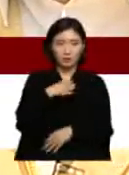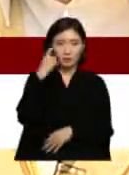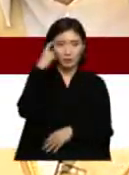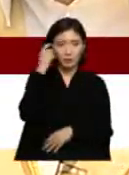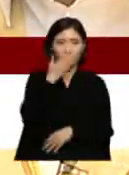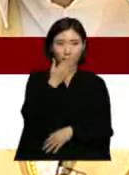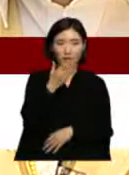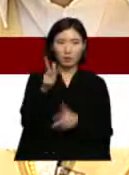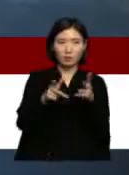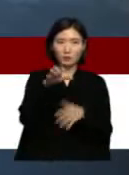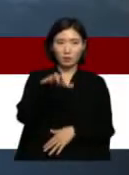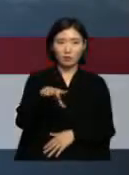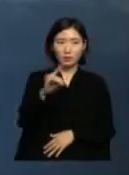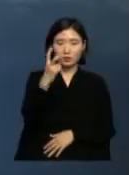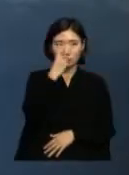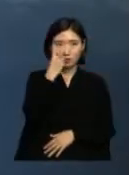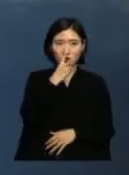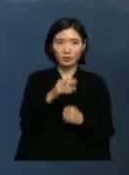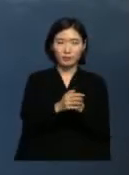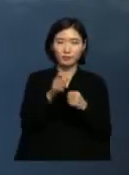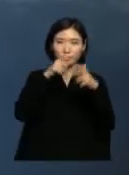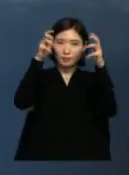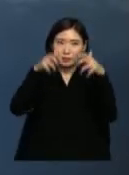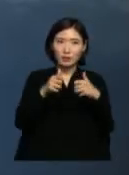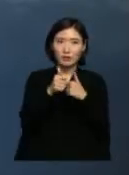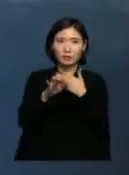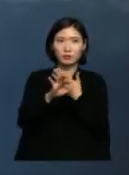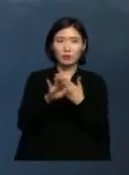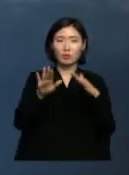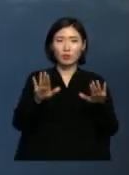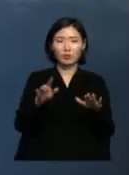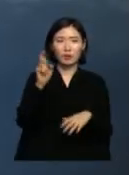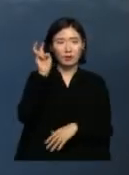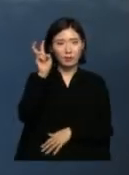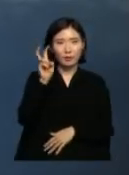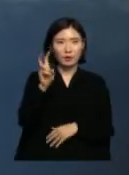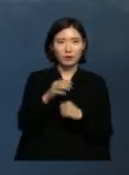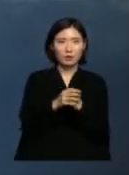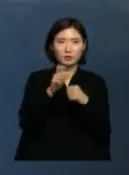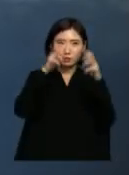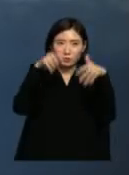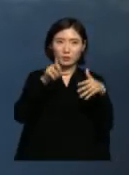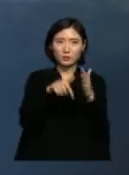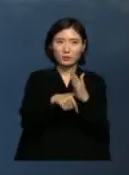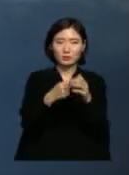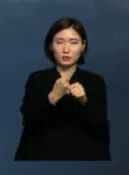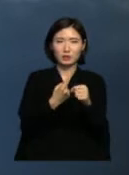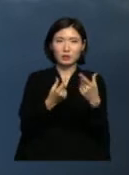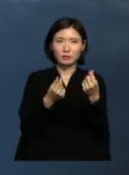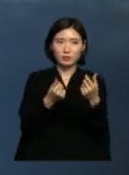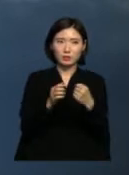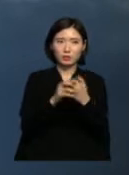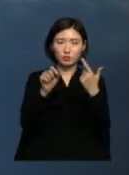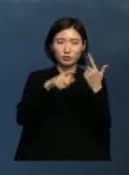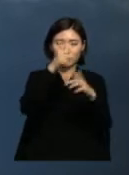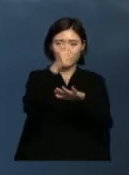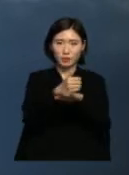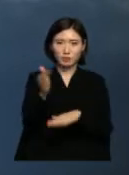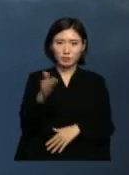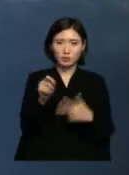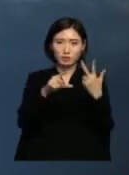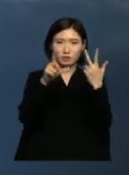수 있는 공사 현장 먼저 점검하고. 기상청에 따르면 올해 예상되는 장마 기간은 지난해와 비슷한 6월 말에서